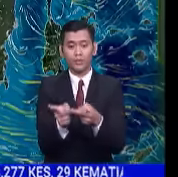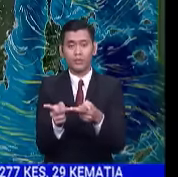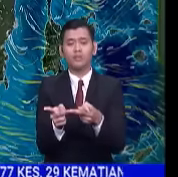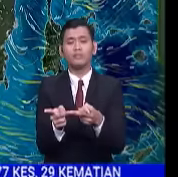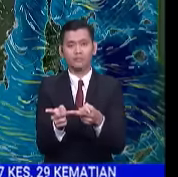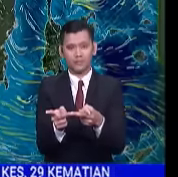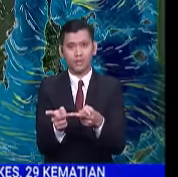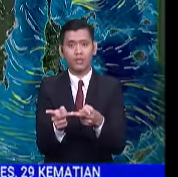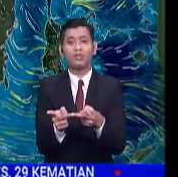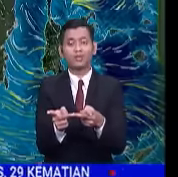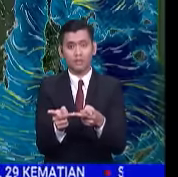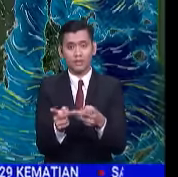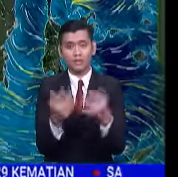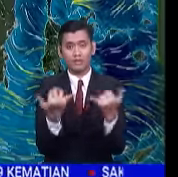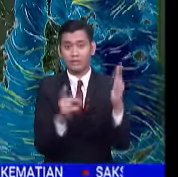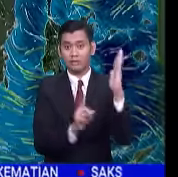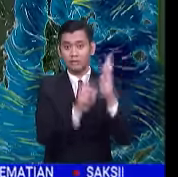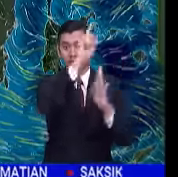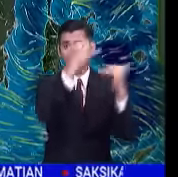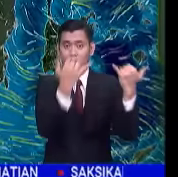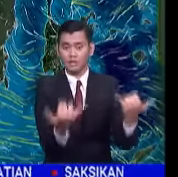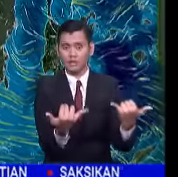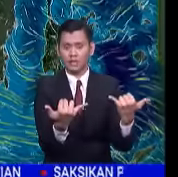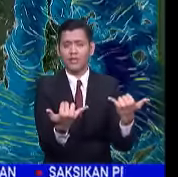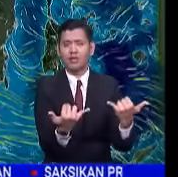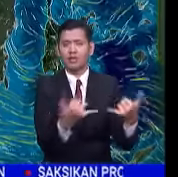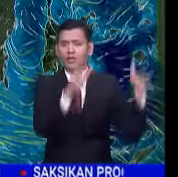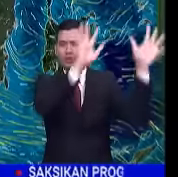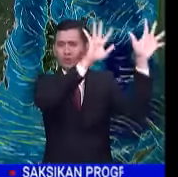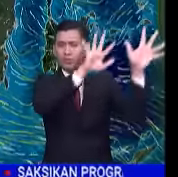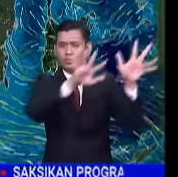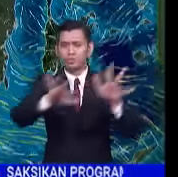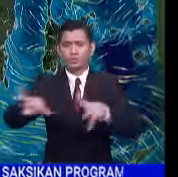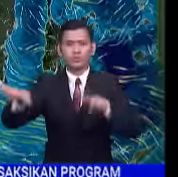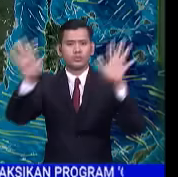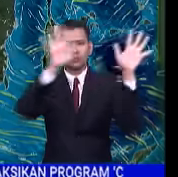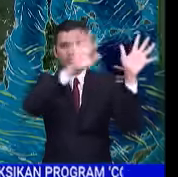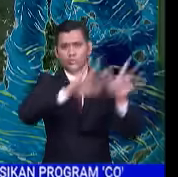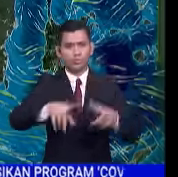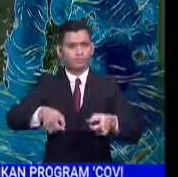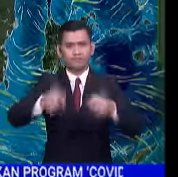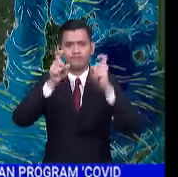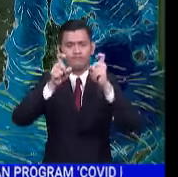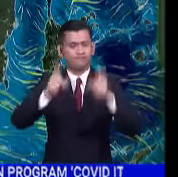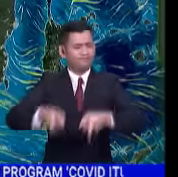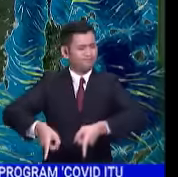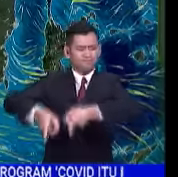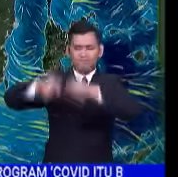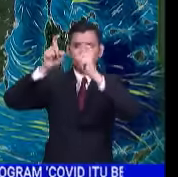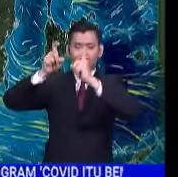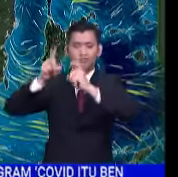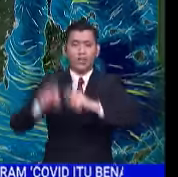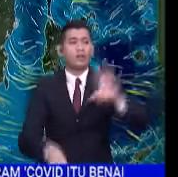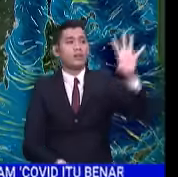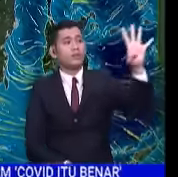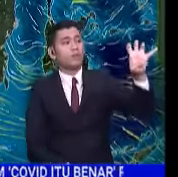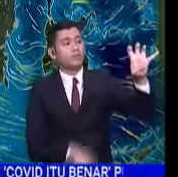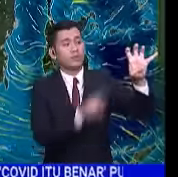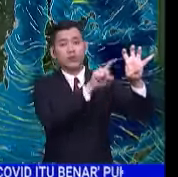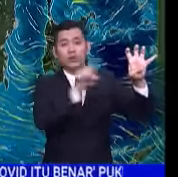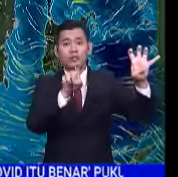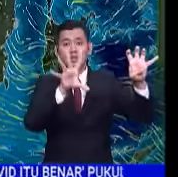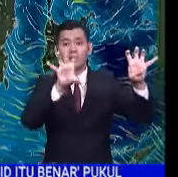yang semakin tinggi ketika ini, angin masih lagi bertiup dengan kelajuan yang agak kencang sekitar 40